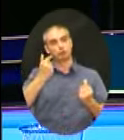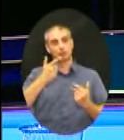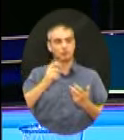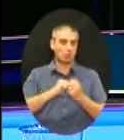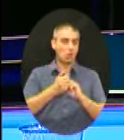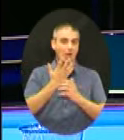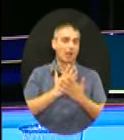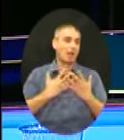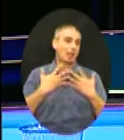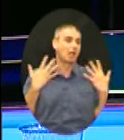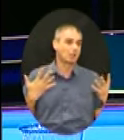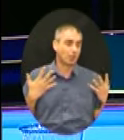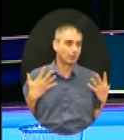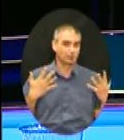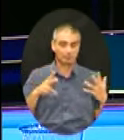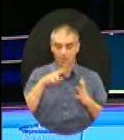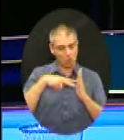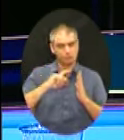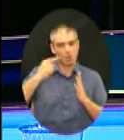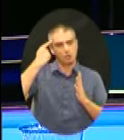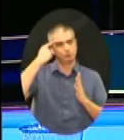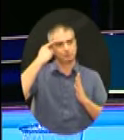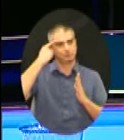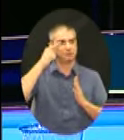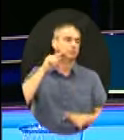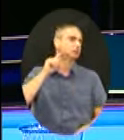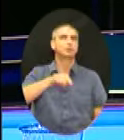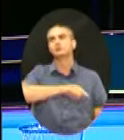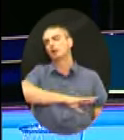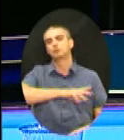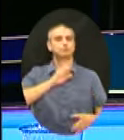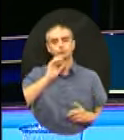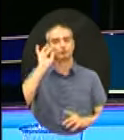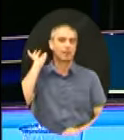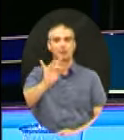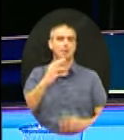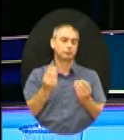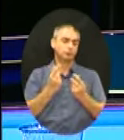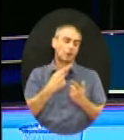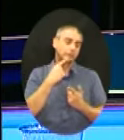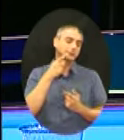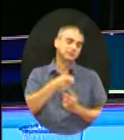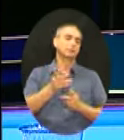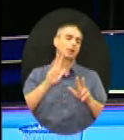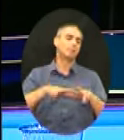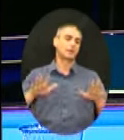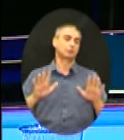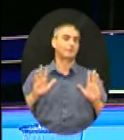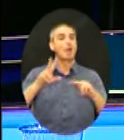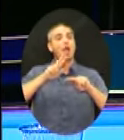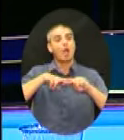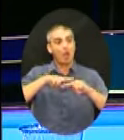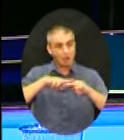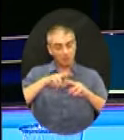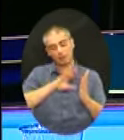חלק גדול מהקוראים שלו לא חושבים מלכתחילה שזה נועד לנגח מישהו אלא ה אומר ז זה המצב אחר כך